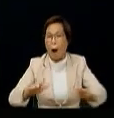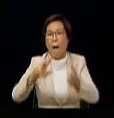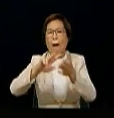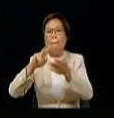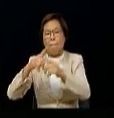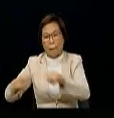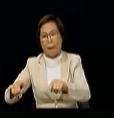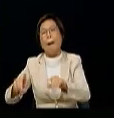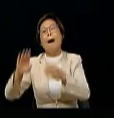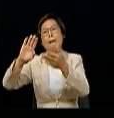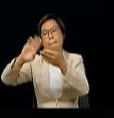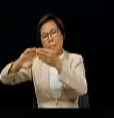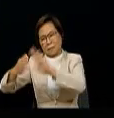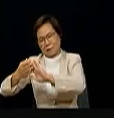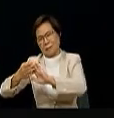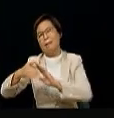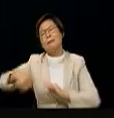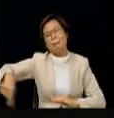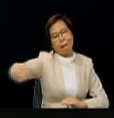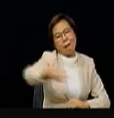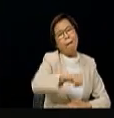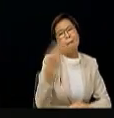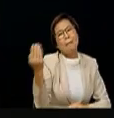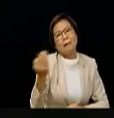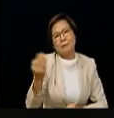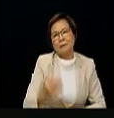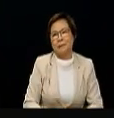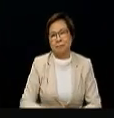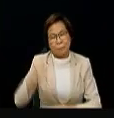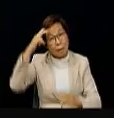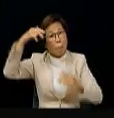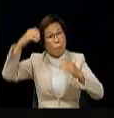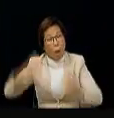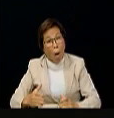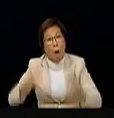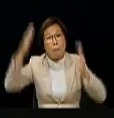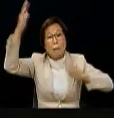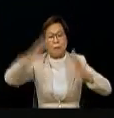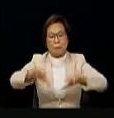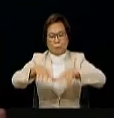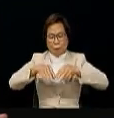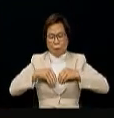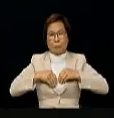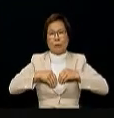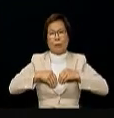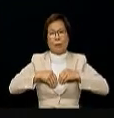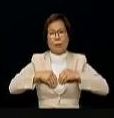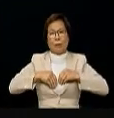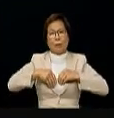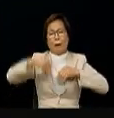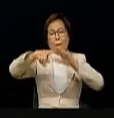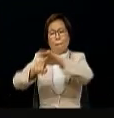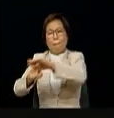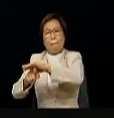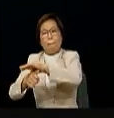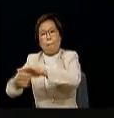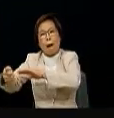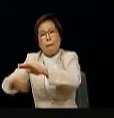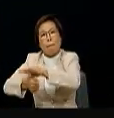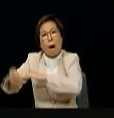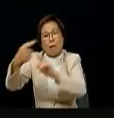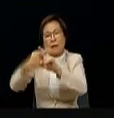masyarakat simbol apapun penilaian Malaysia dalam menerima pelarian Hai mungkin dari Afganistan